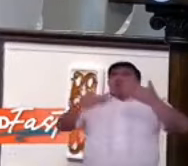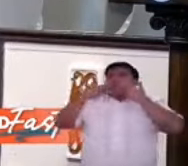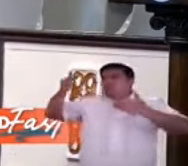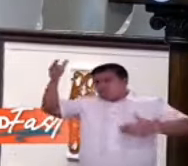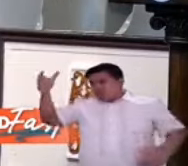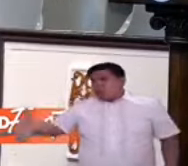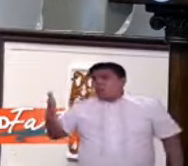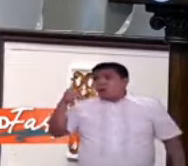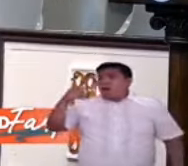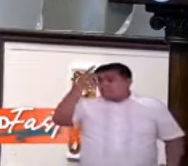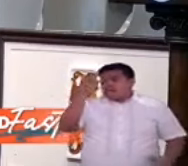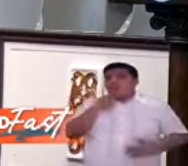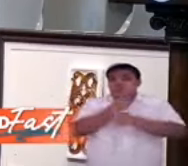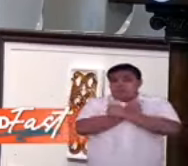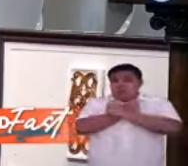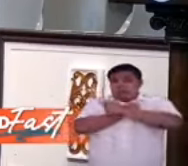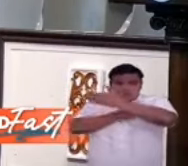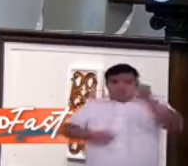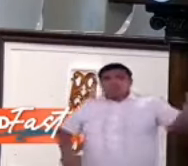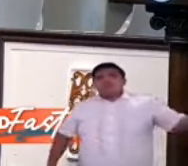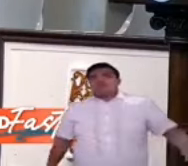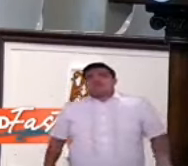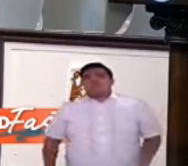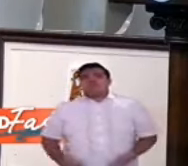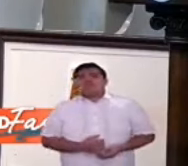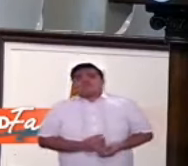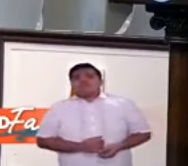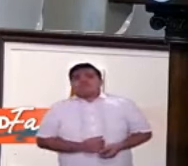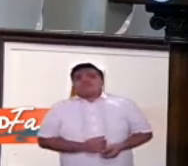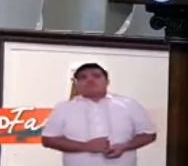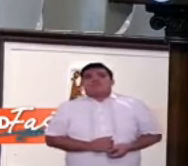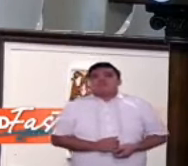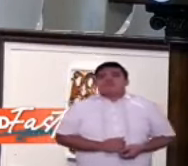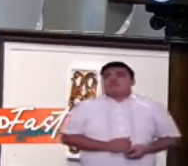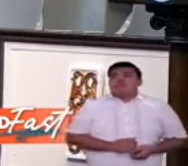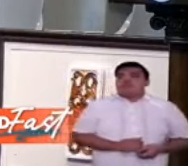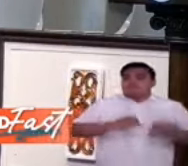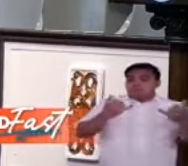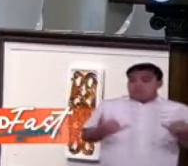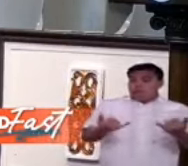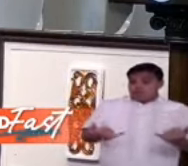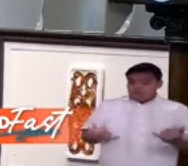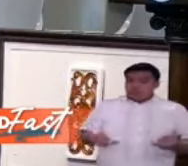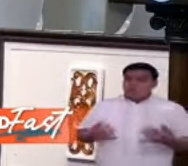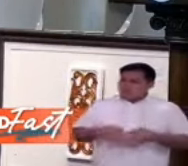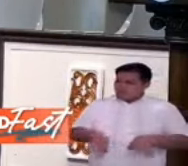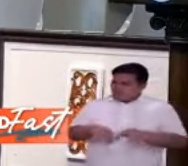guys mi kaayo duha ka adlaw lisod kag lakaw pero karon tarong ka